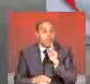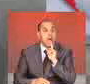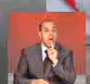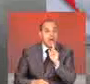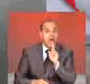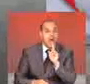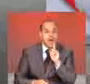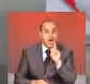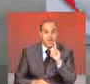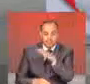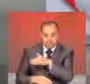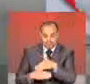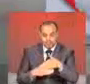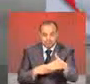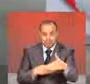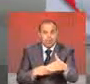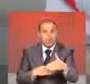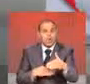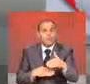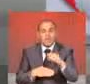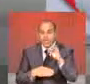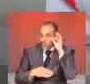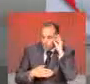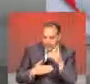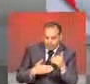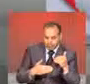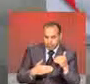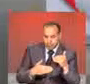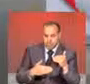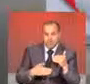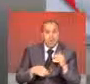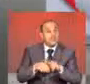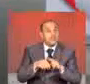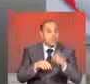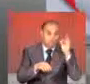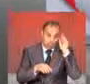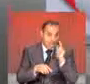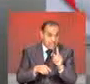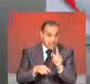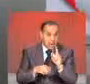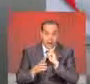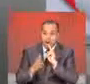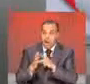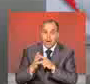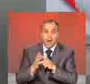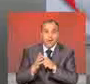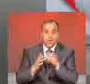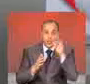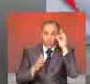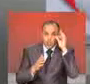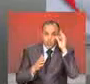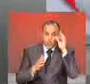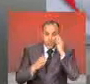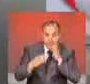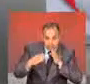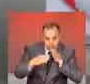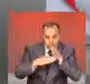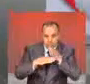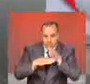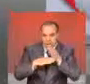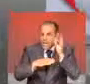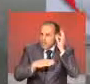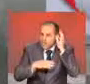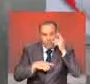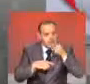إثر القصف بالمناطق المتاخمة للحدود التونسية اتخاذ السلطات التونسية لقرار منع التونسيين من التحول إلى